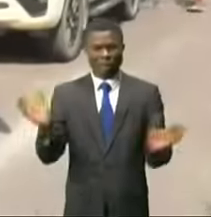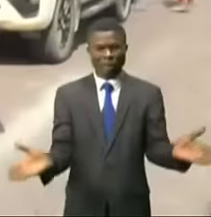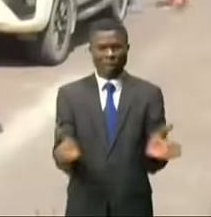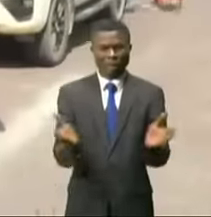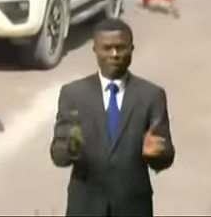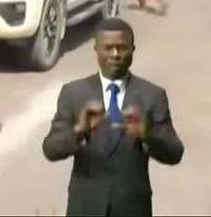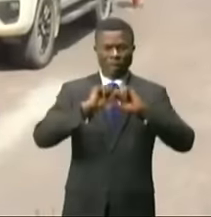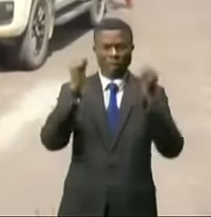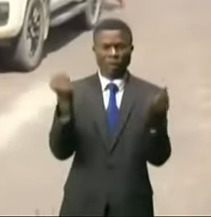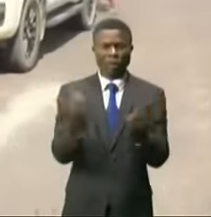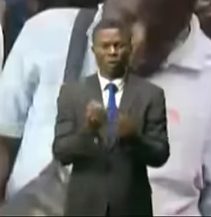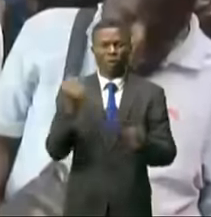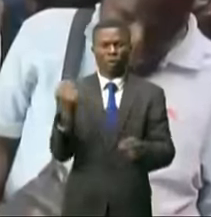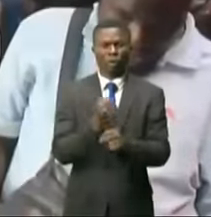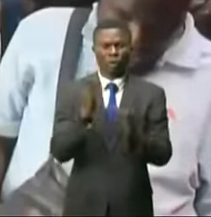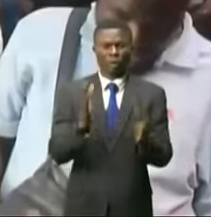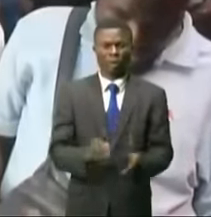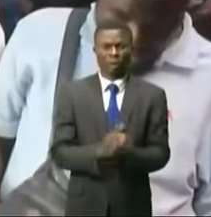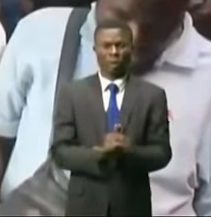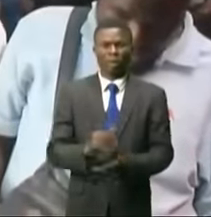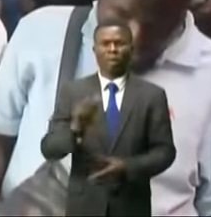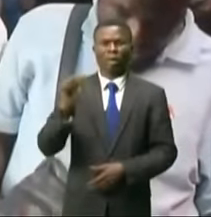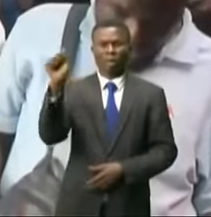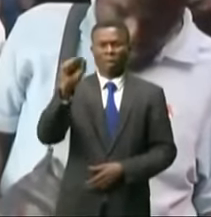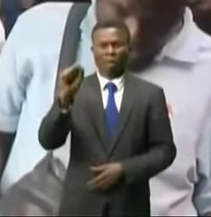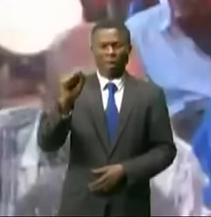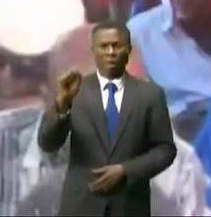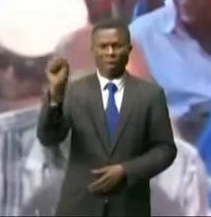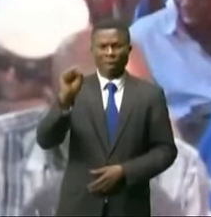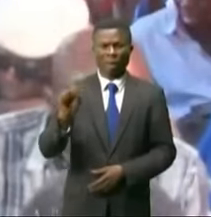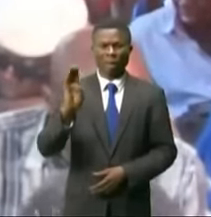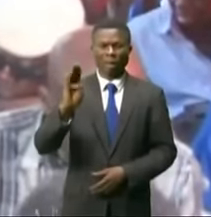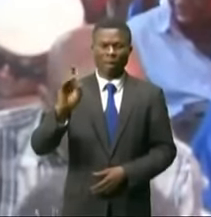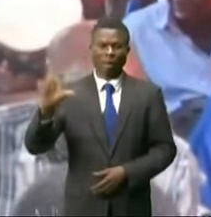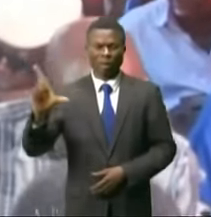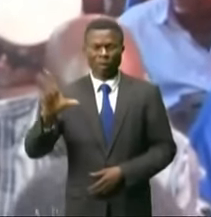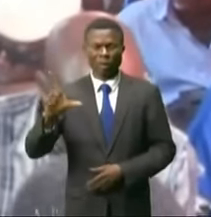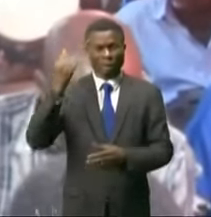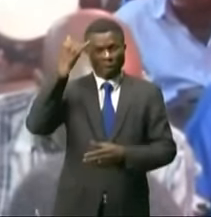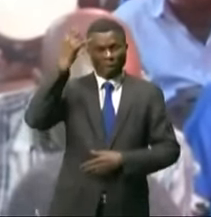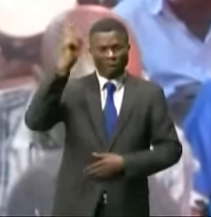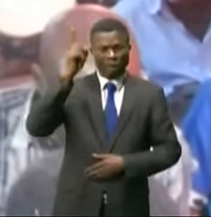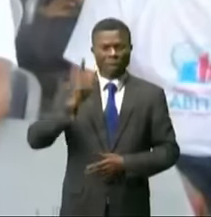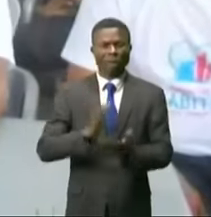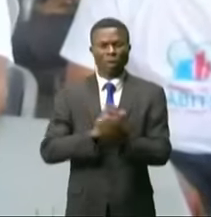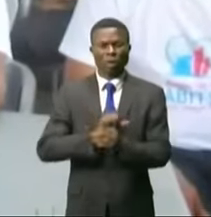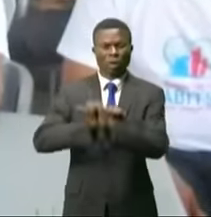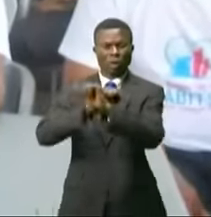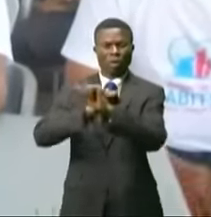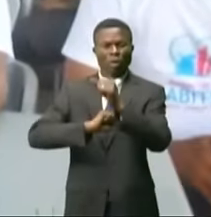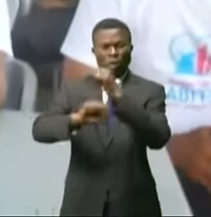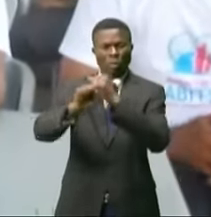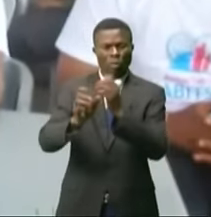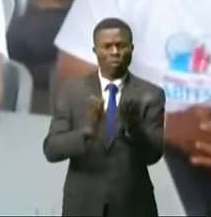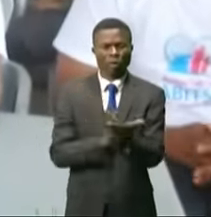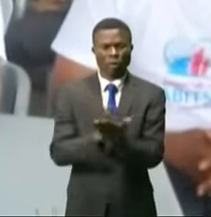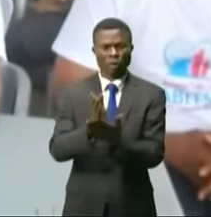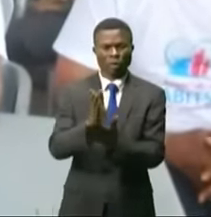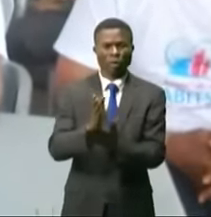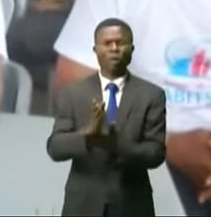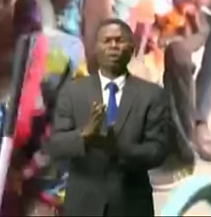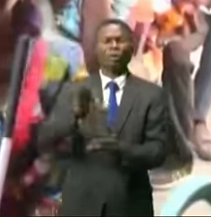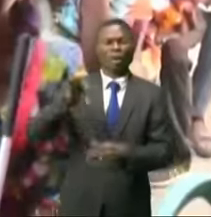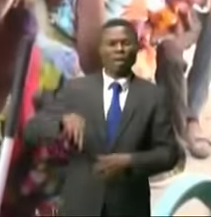encadrement socio-professionnel, l'ASBL Kabichi, qui a pour objectif de promouvoir le droit et le bien-être des personnes handicapées,